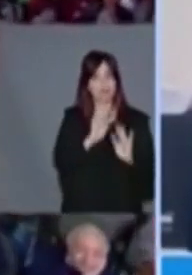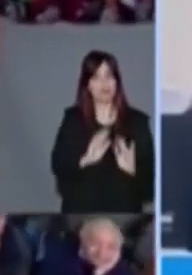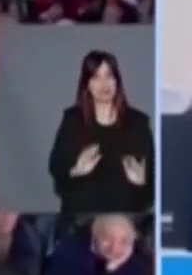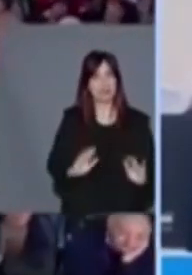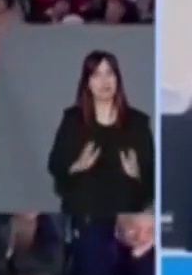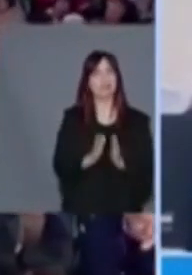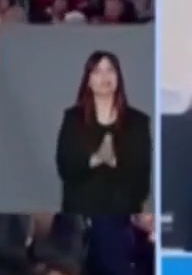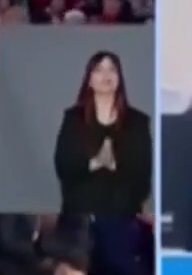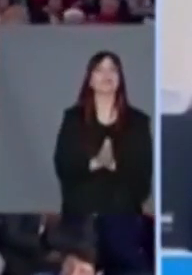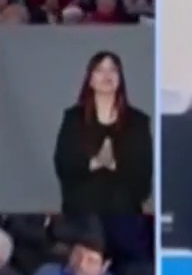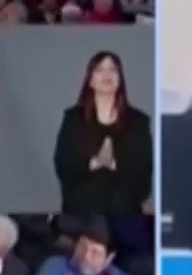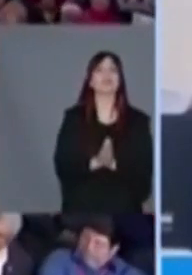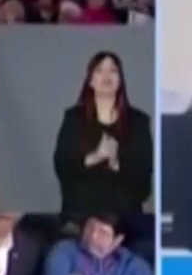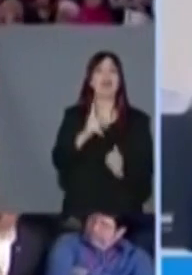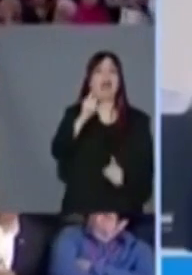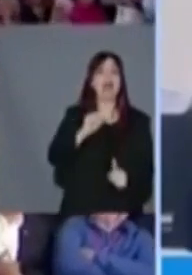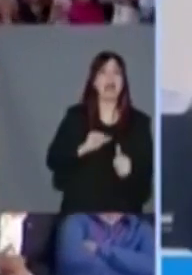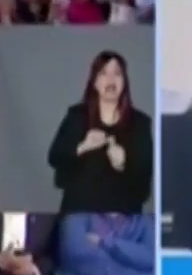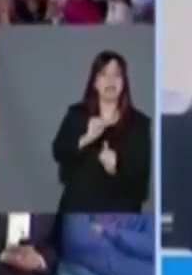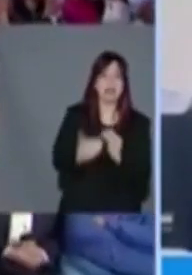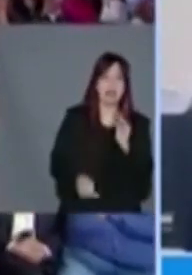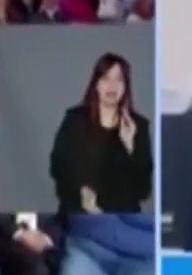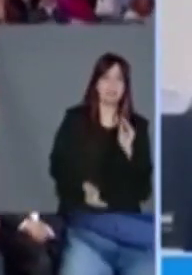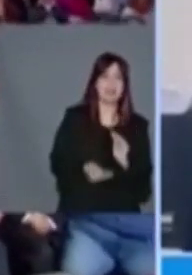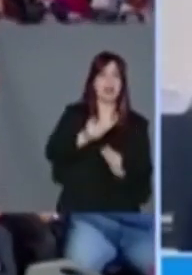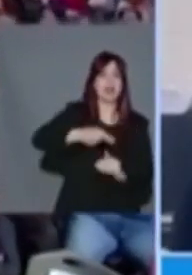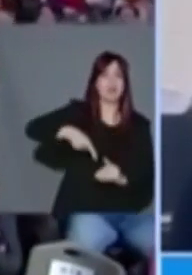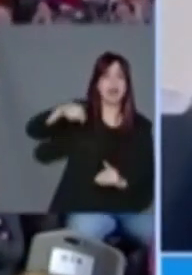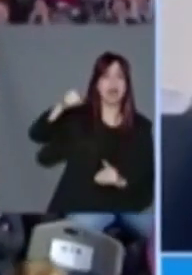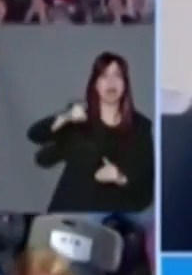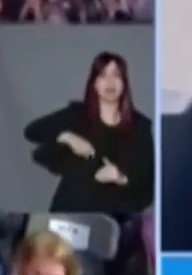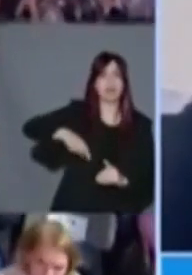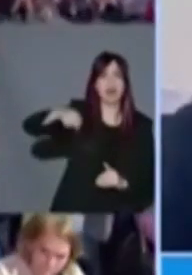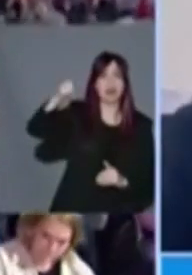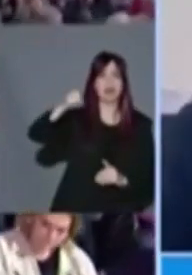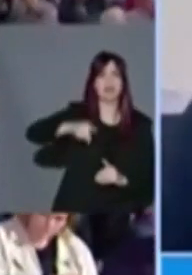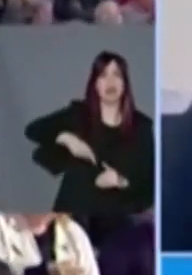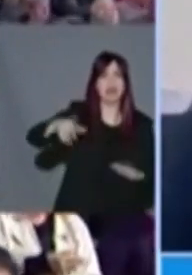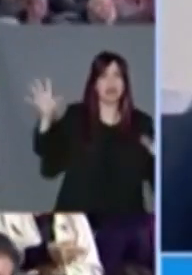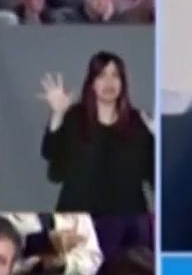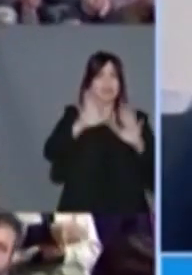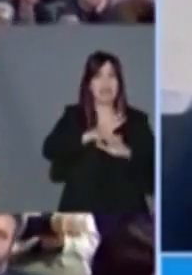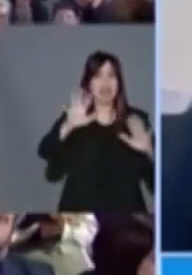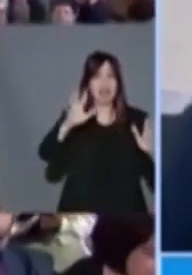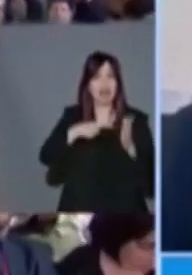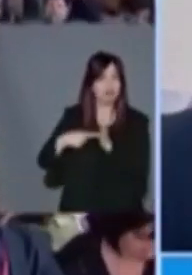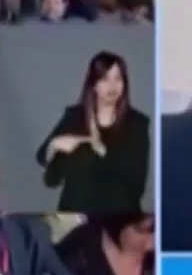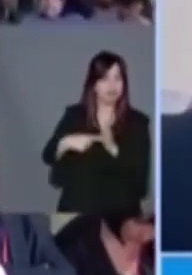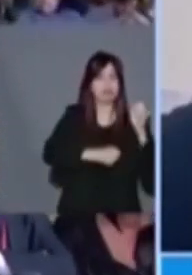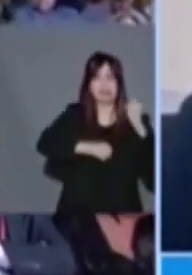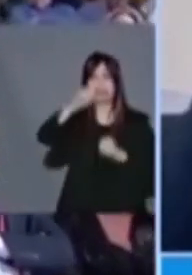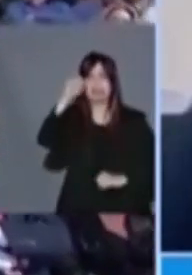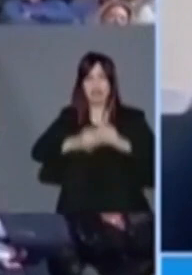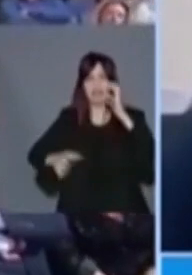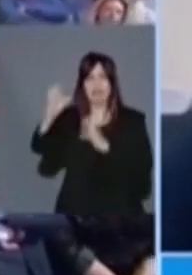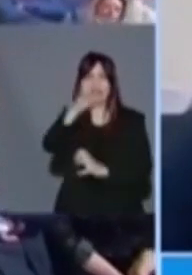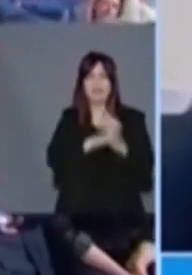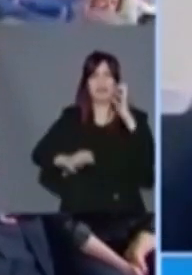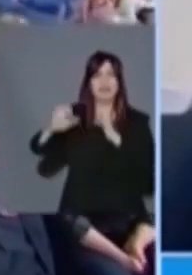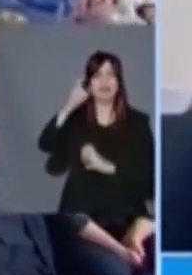Ναι. Ο ΣΥΡΙΖΑ, λοιπόν, έχει αυτά τα προβλήματα τα οποία έχει, δεν μπορεί να τα βρουν μεταξύ τους. Επειδή κάτι σε παρακολούσε με πολύ μεγάλη προσοχή το